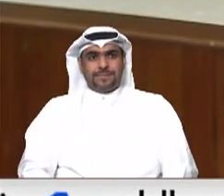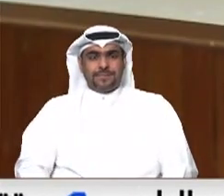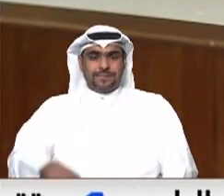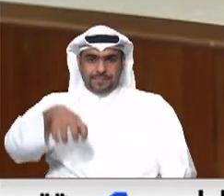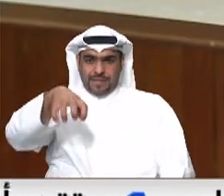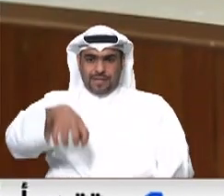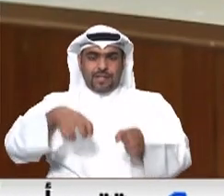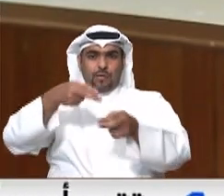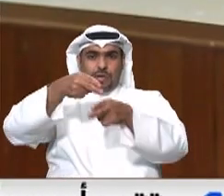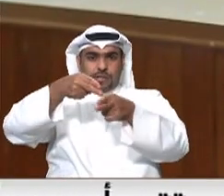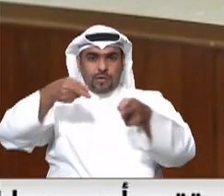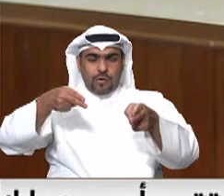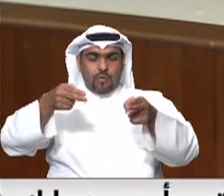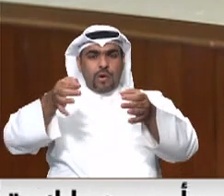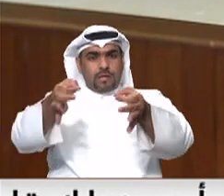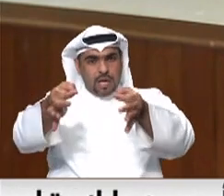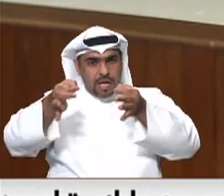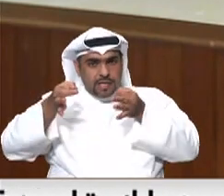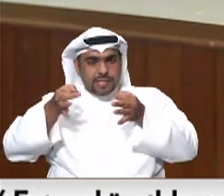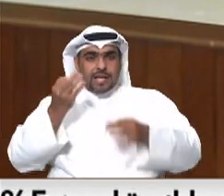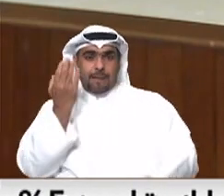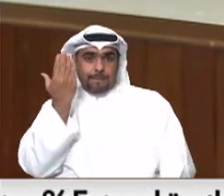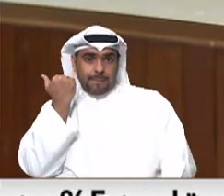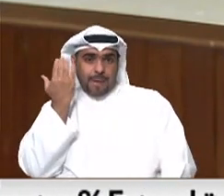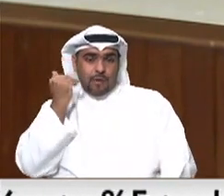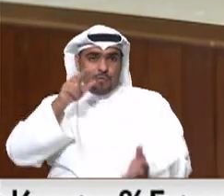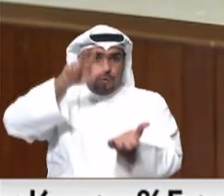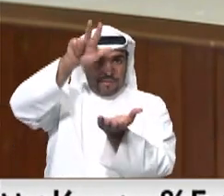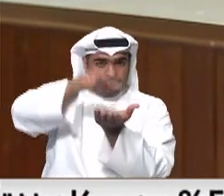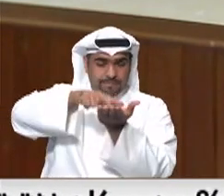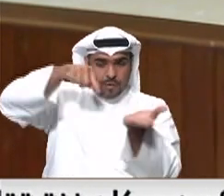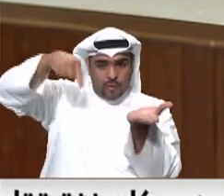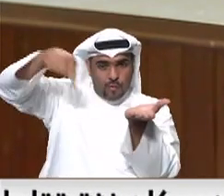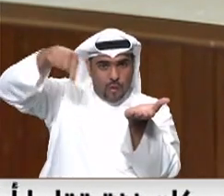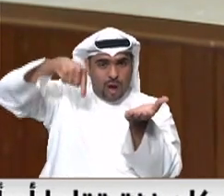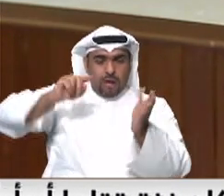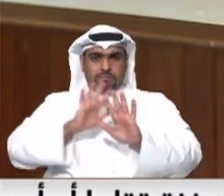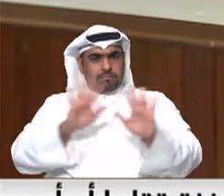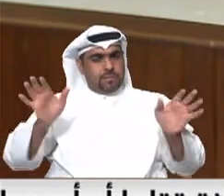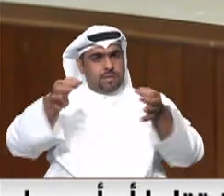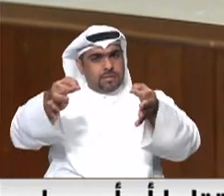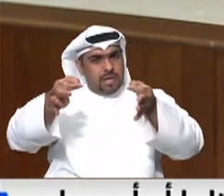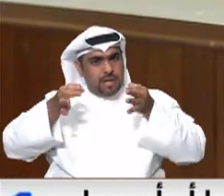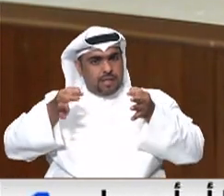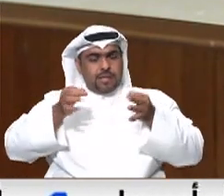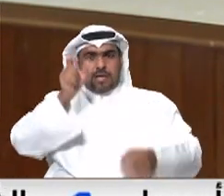الإجراءات والتدابير والمبادرات التي تواءم المعايير الدولية لحقوق الإنسان وضمان الحق